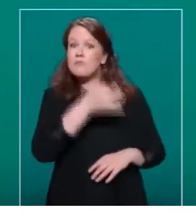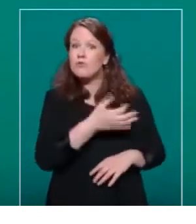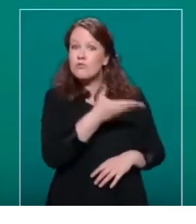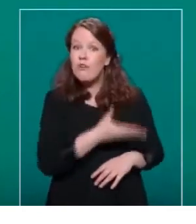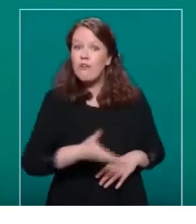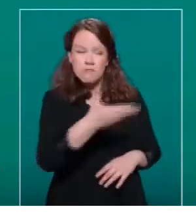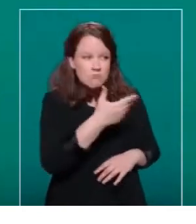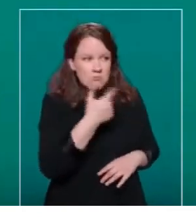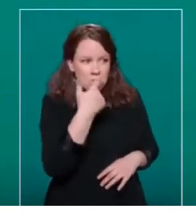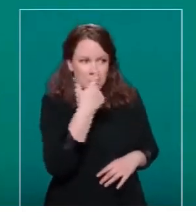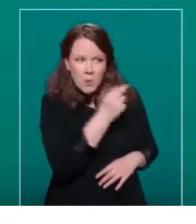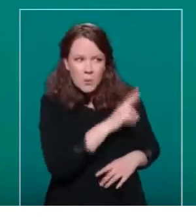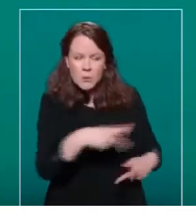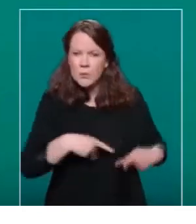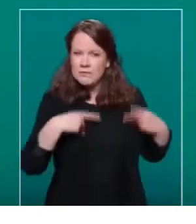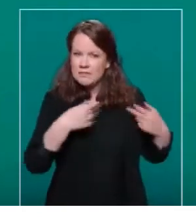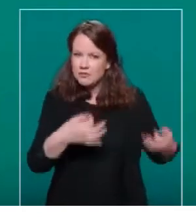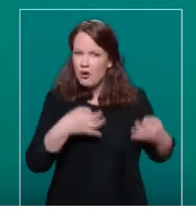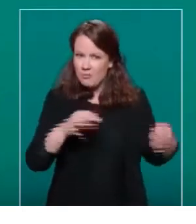reprendre une vie normale.